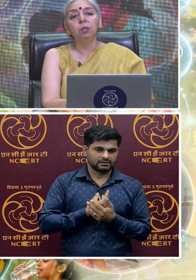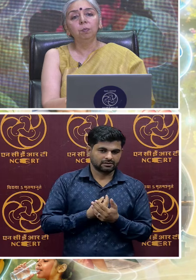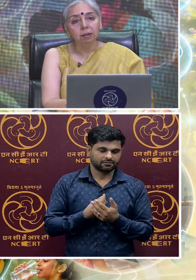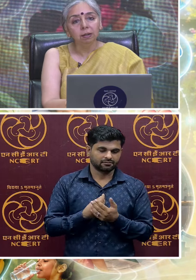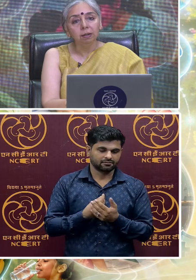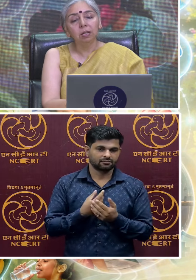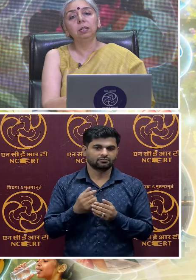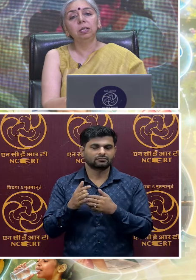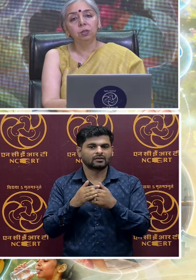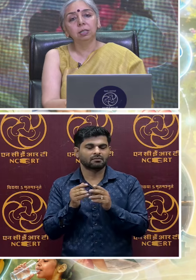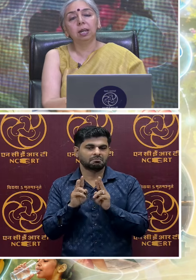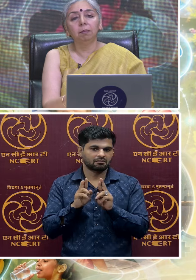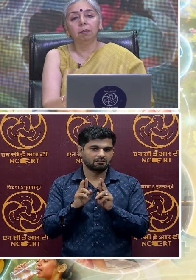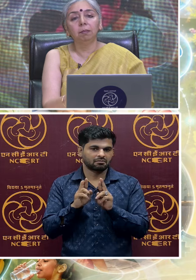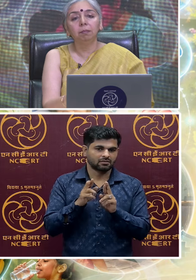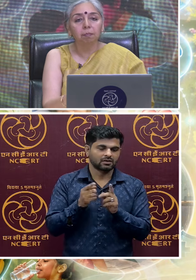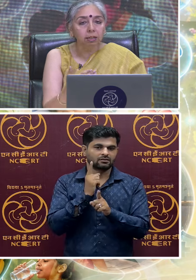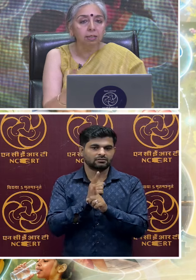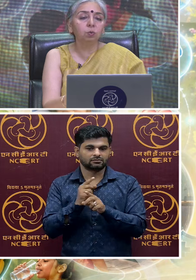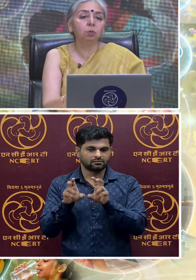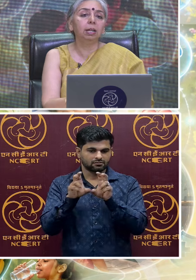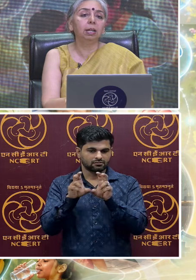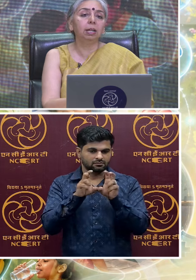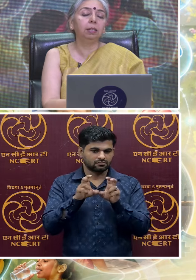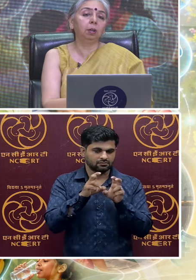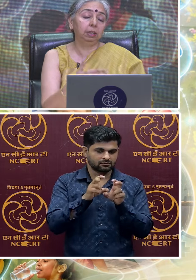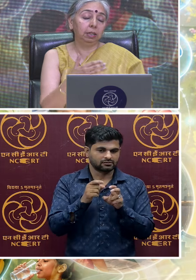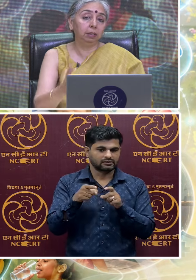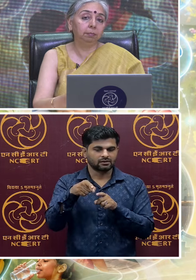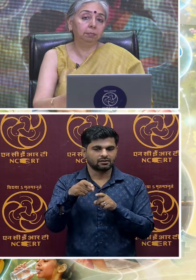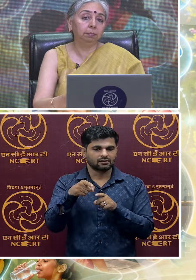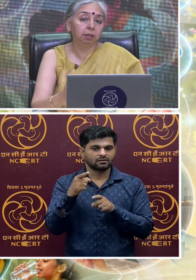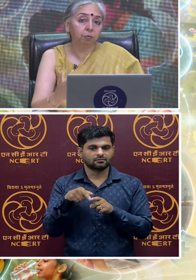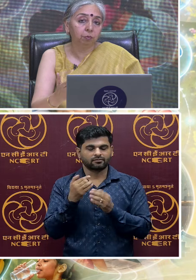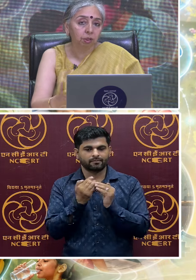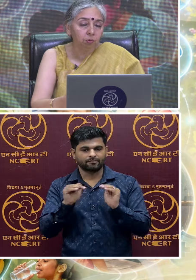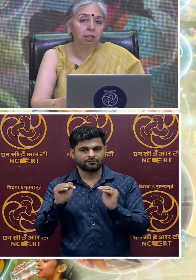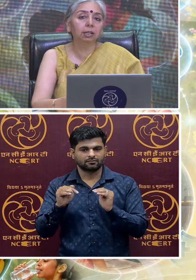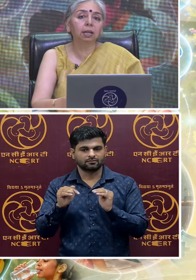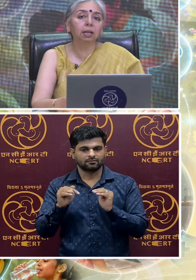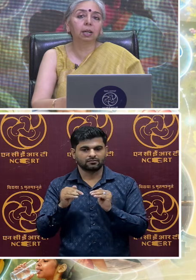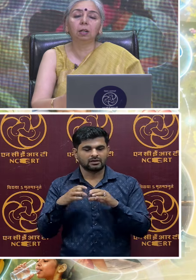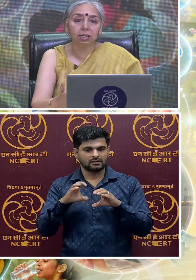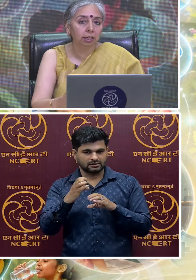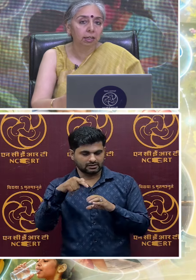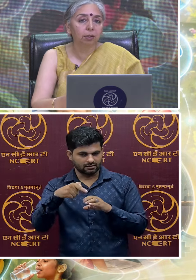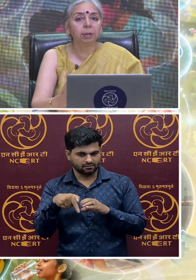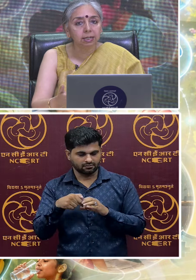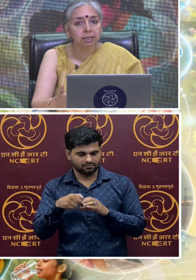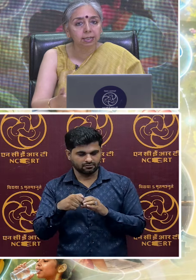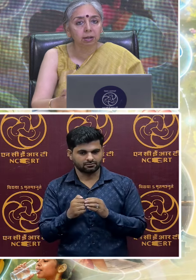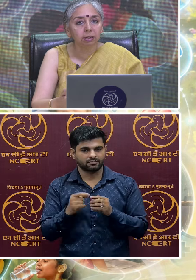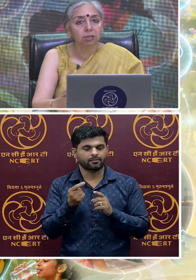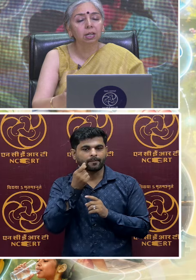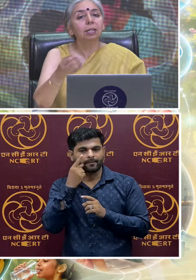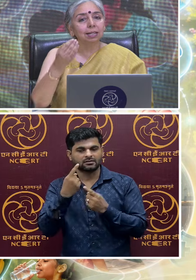हैं, सो मे बी द टीचर्स कैन ब्रिंग दिस टू हाईलाइट इन टू द काउंसलर, या काउंसलर नहीं है तो